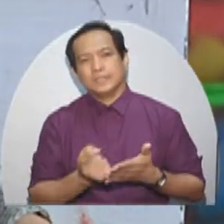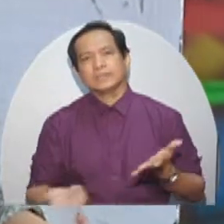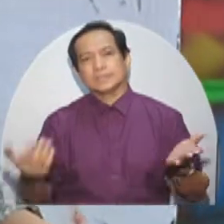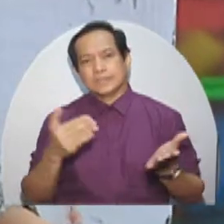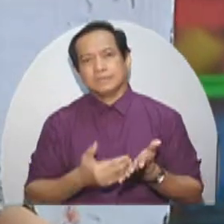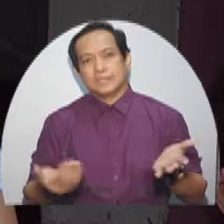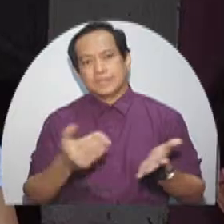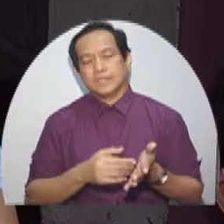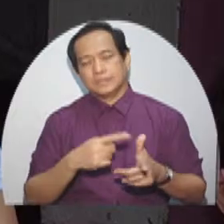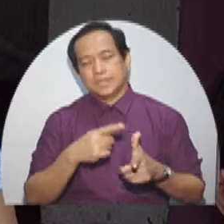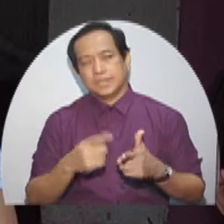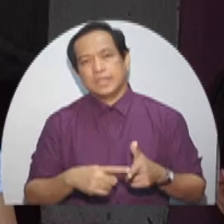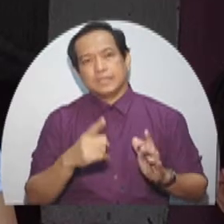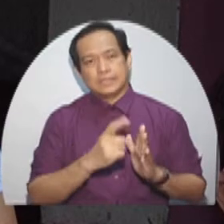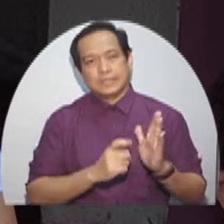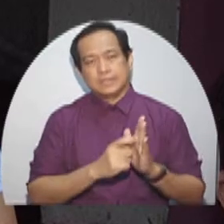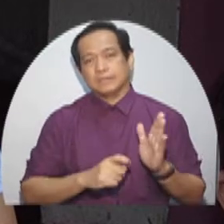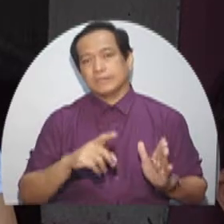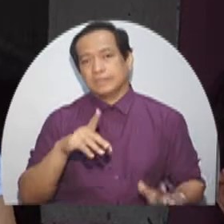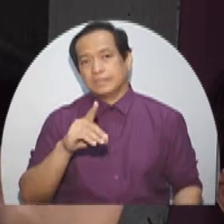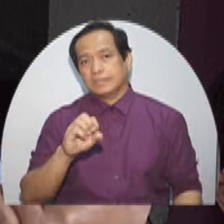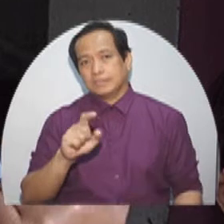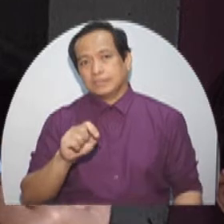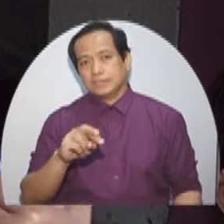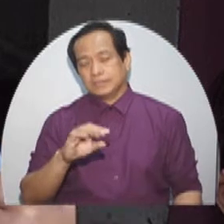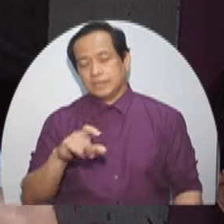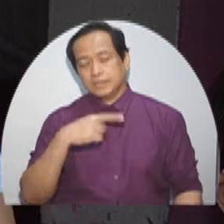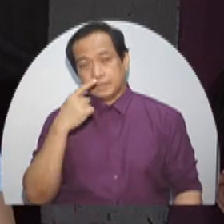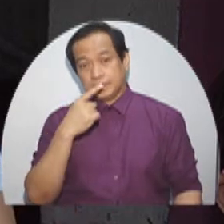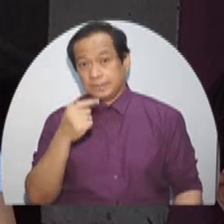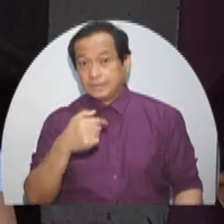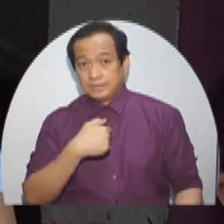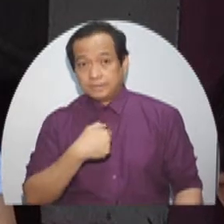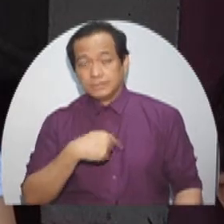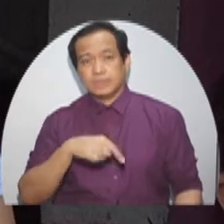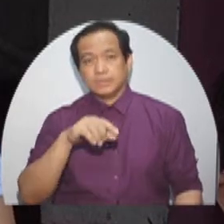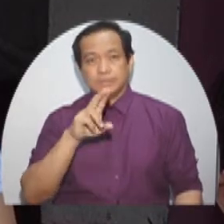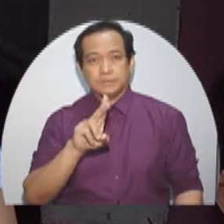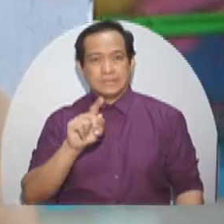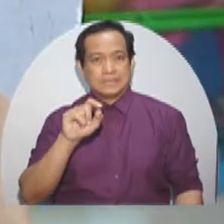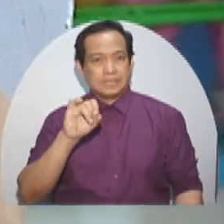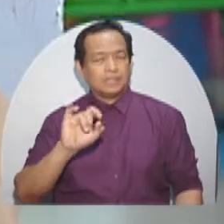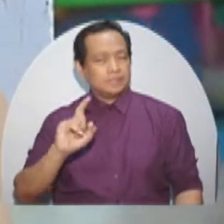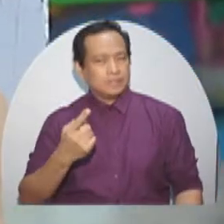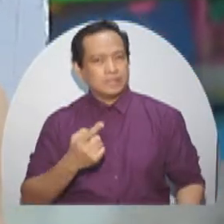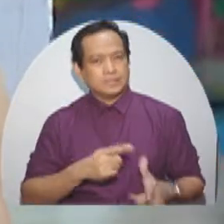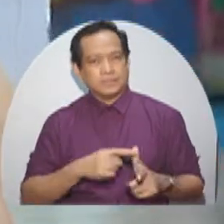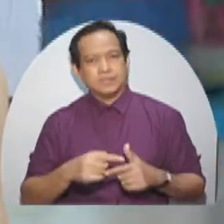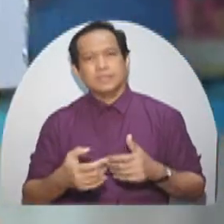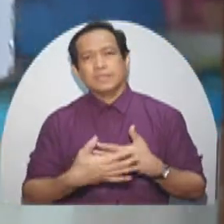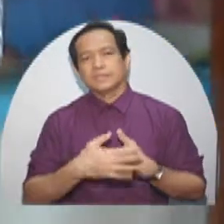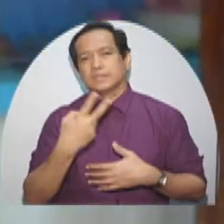na pabalik-balik. Tapos pinapa-check up ko po siya dyan sa district. Sabi UTI lang daw. Tapos nung ano